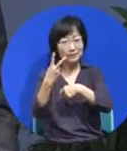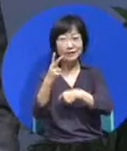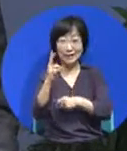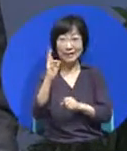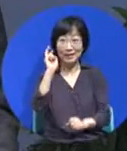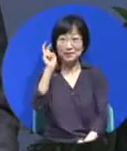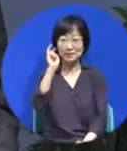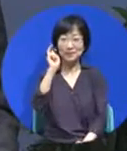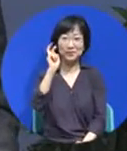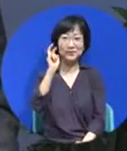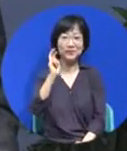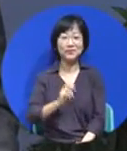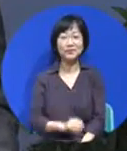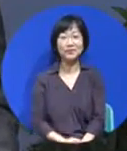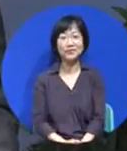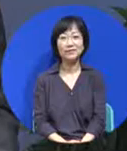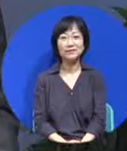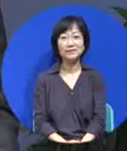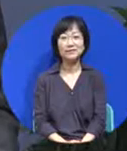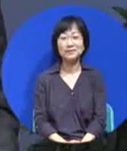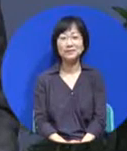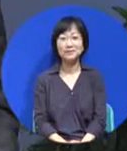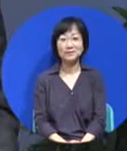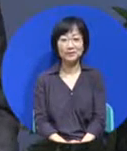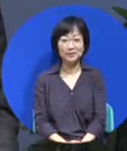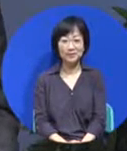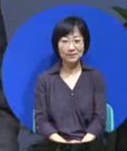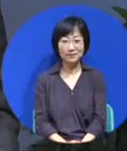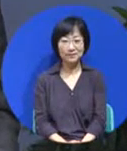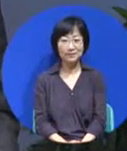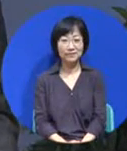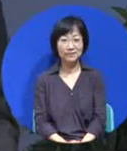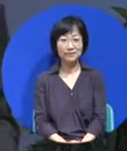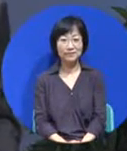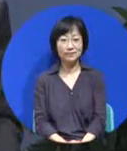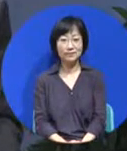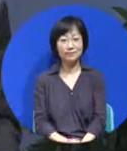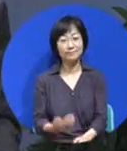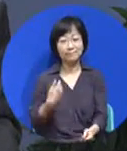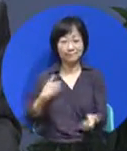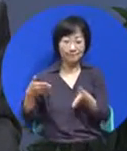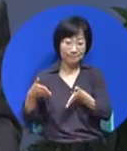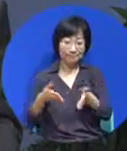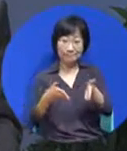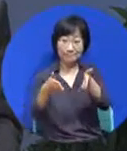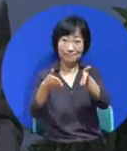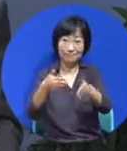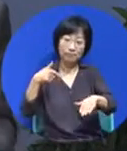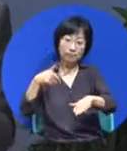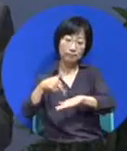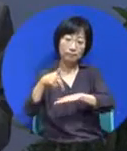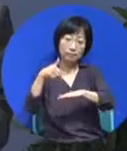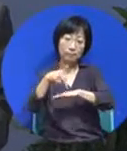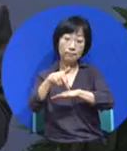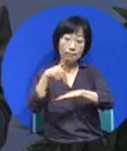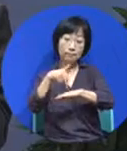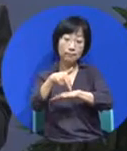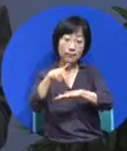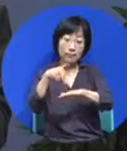was, but I remember it being when I was about second or third grade in elementary school. 길을 가다가 그때